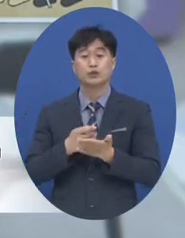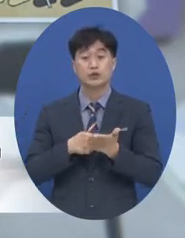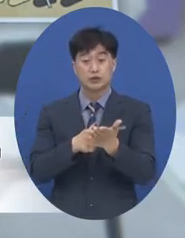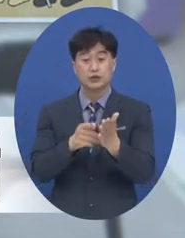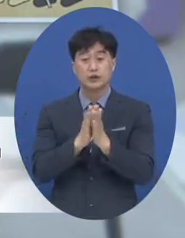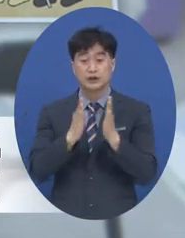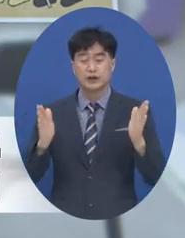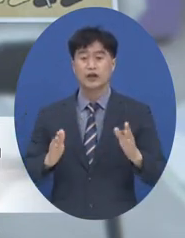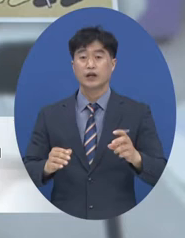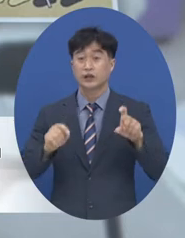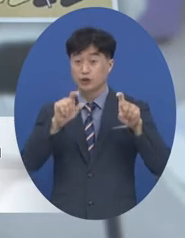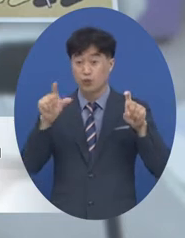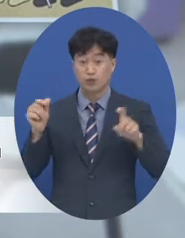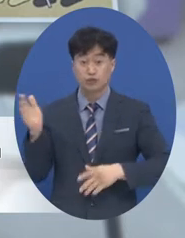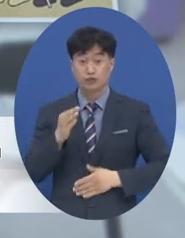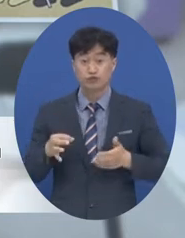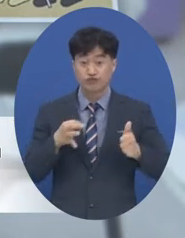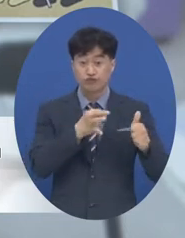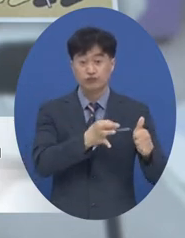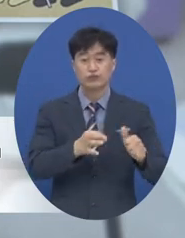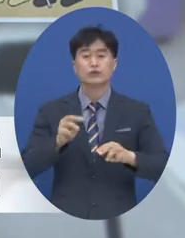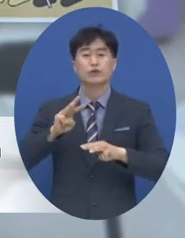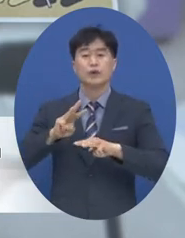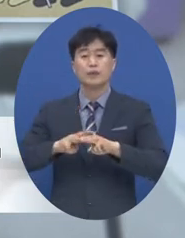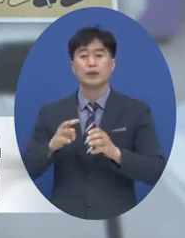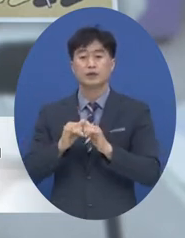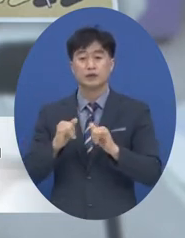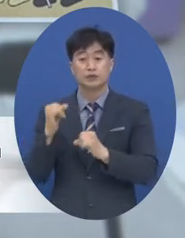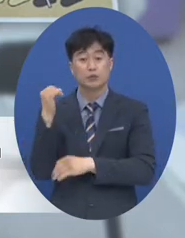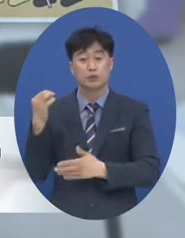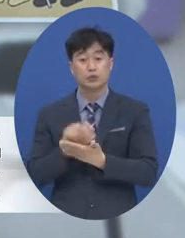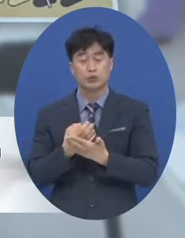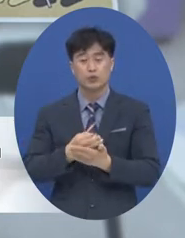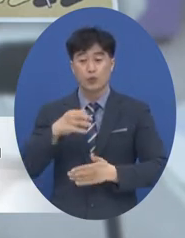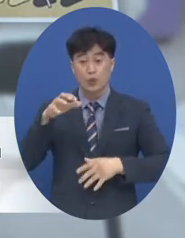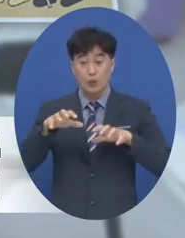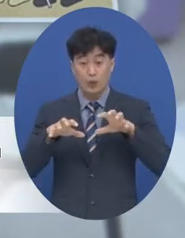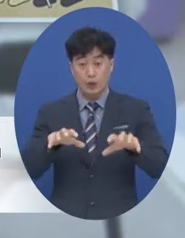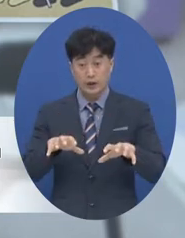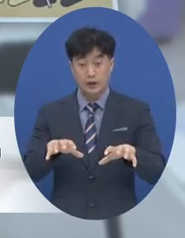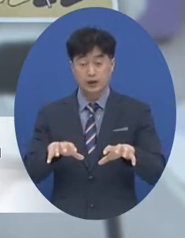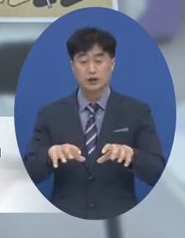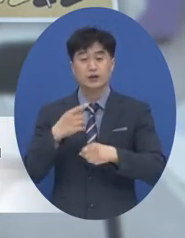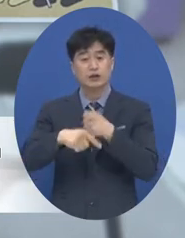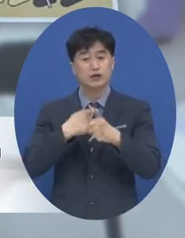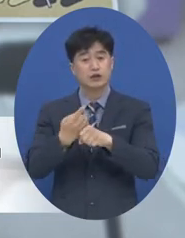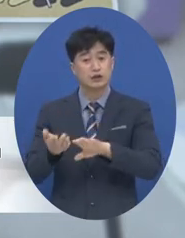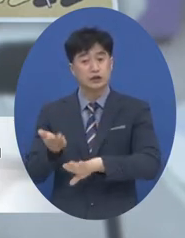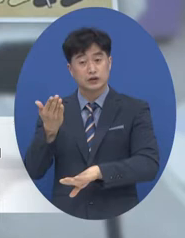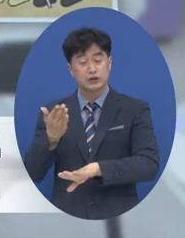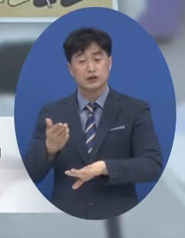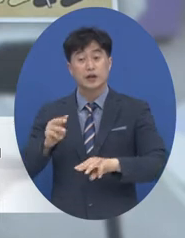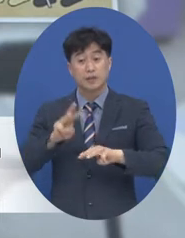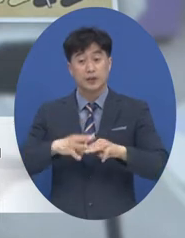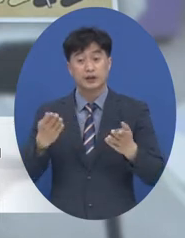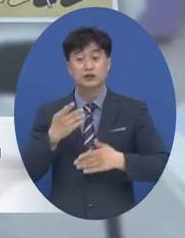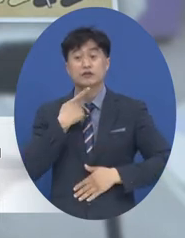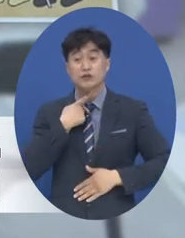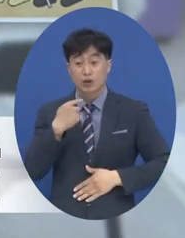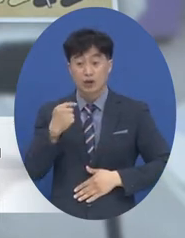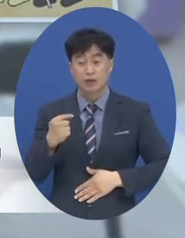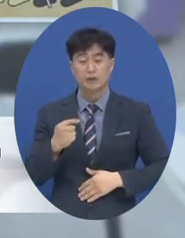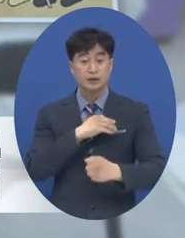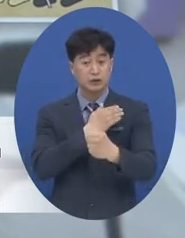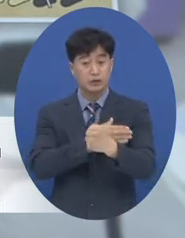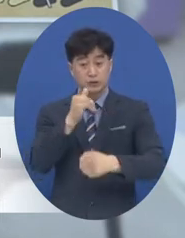오는 10월부터 지급하는 농민기본소득은 해당 시군 농지에서 1년 이상 농업생산 종사이력 등 자격을 갖춘